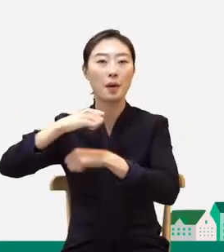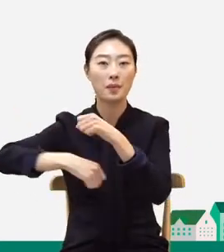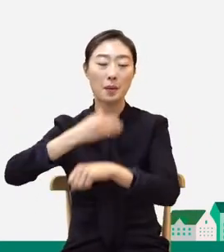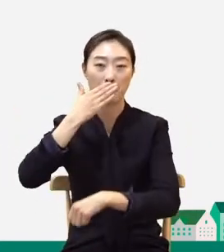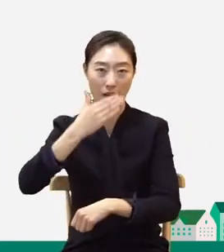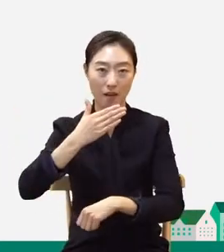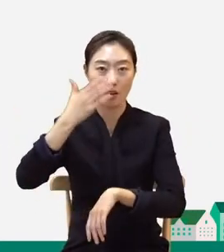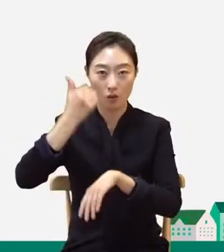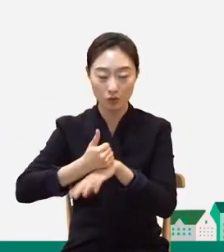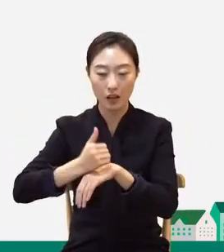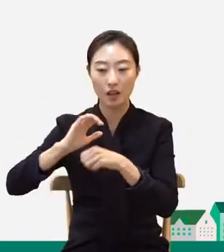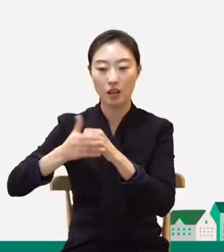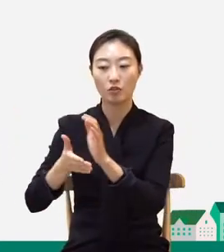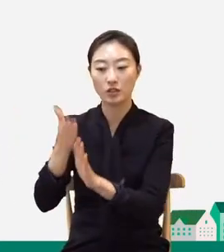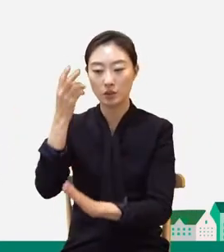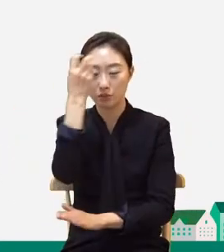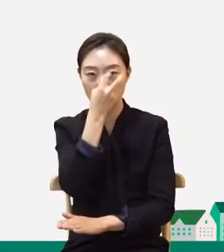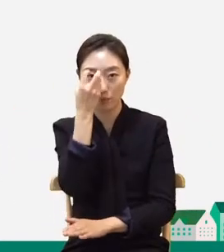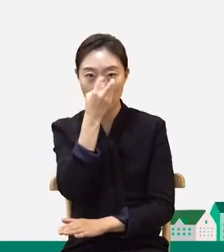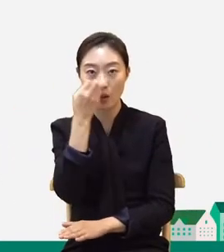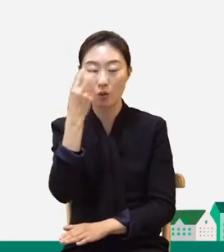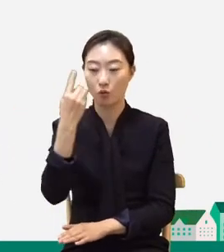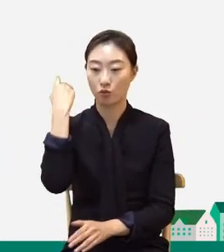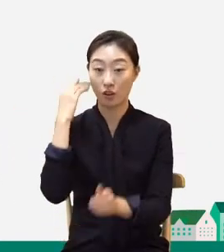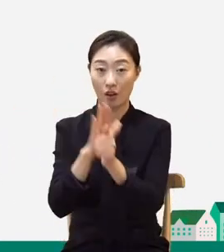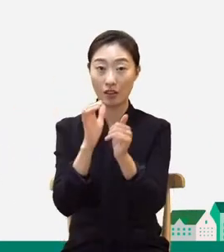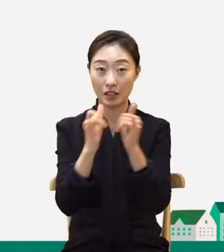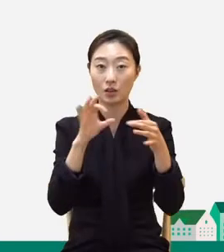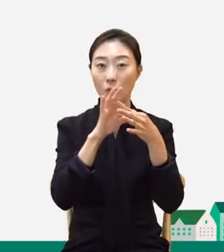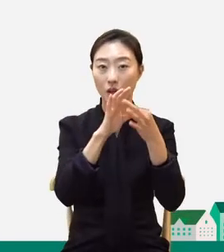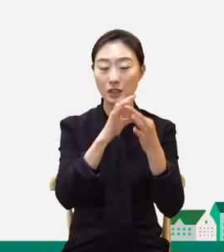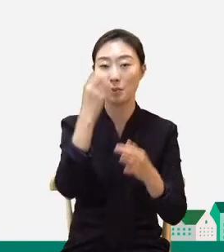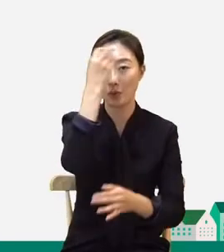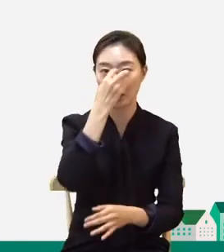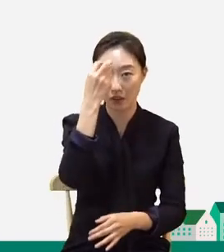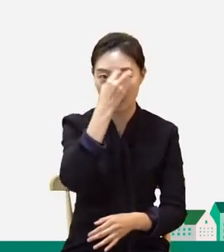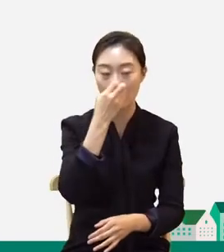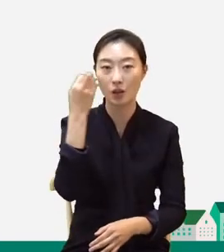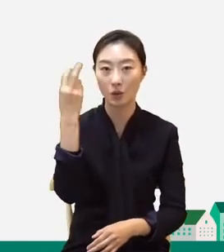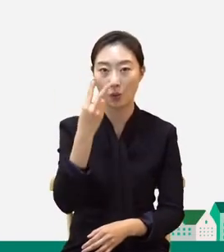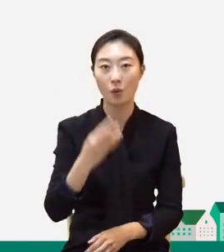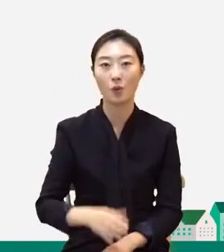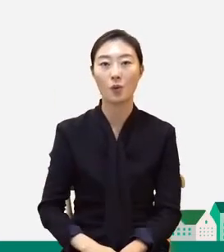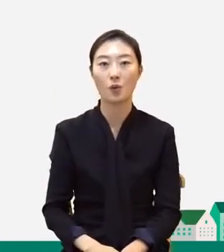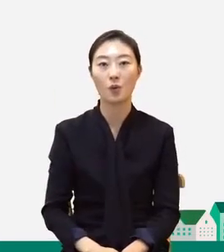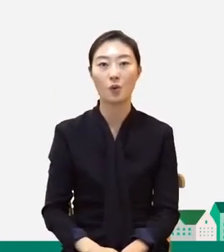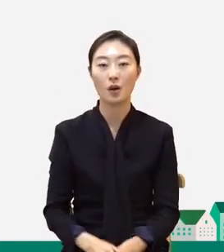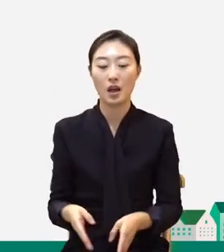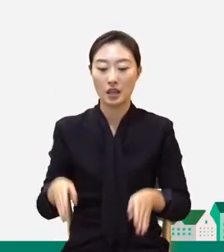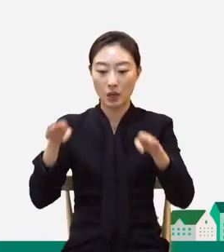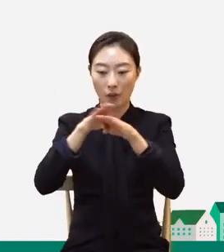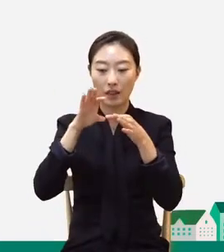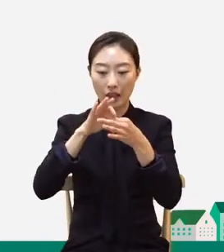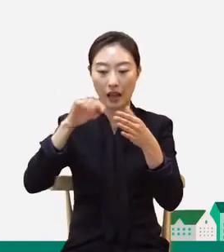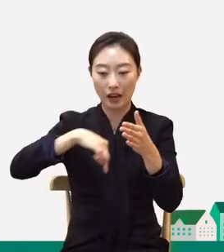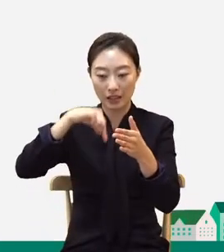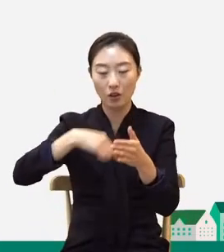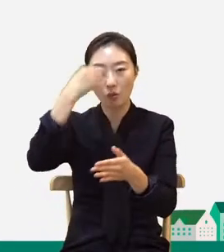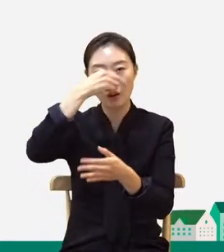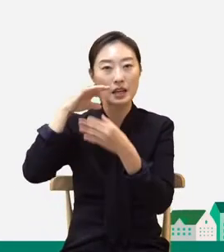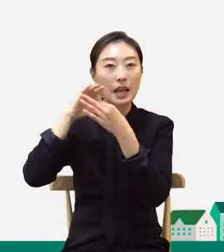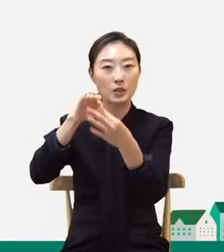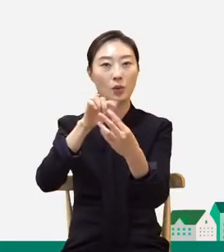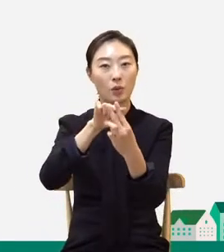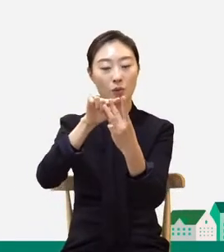지자체에서 모니터링 그리고 후견인을 통해서 모니터링 그리고 지원기간 안에서도 자체적으로 모니터링을 같이 진행하면서